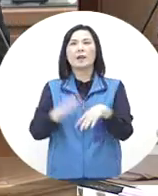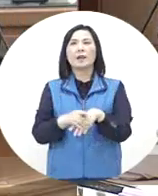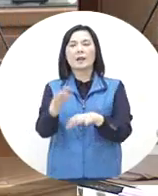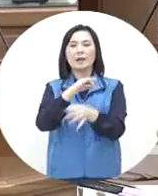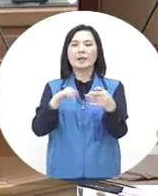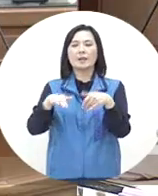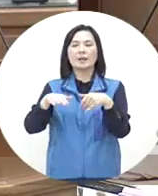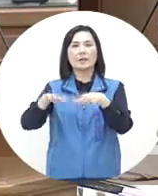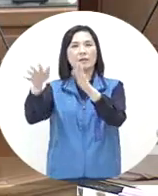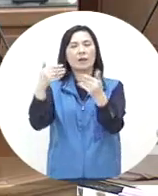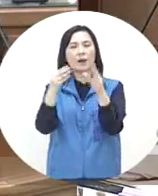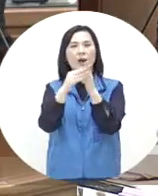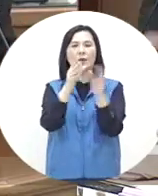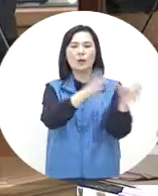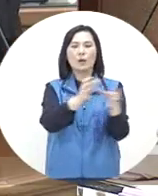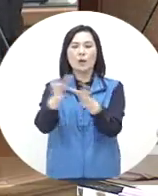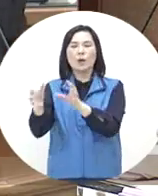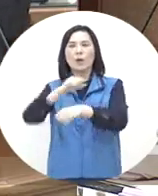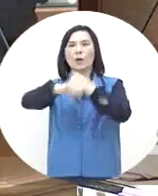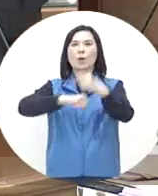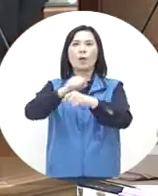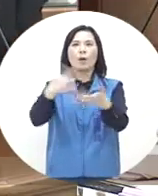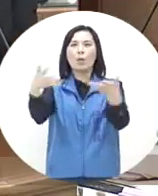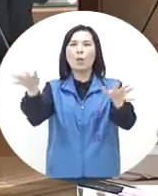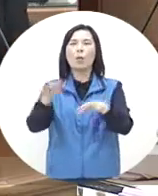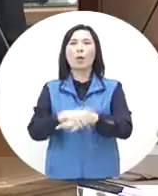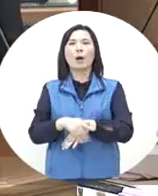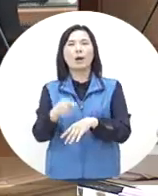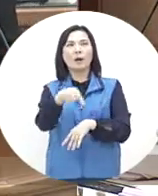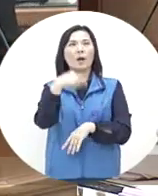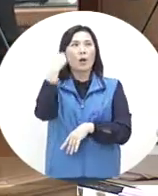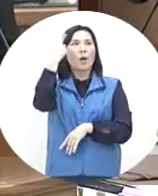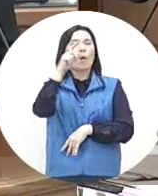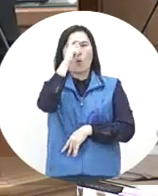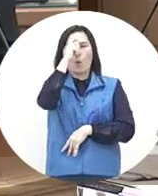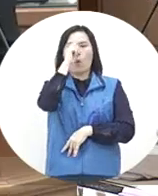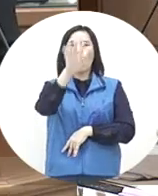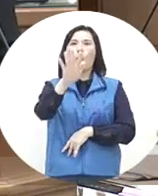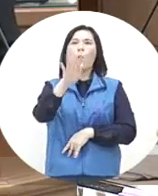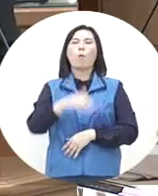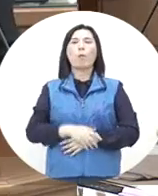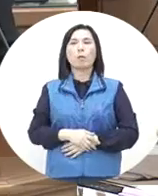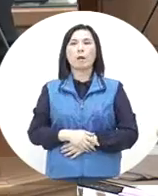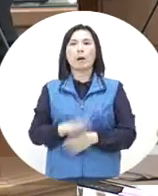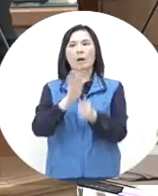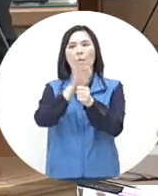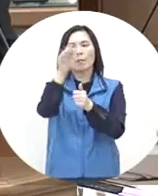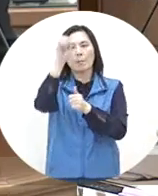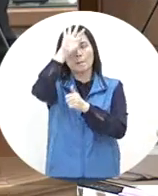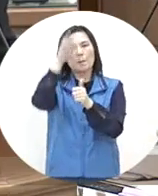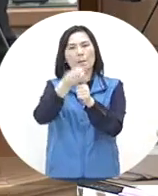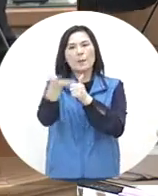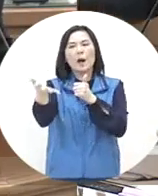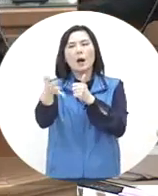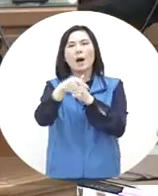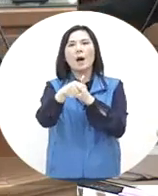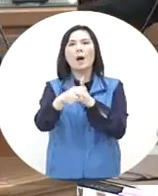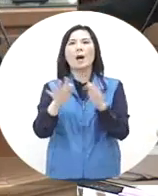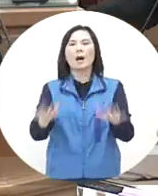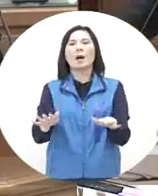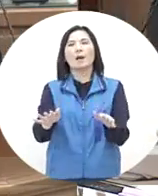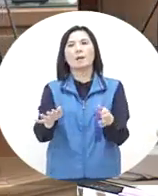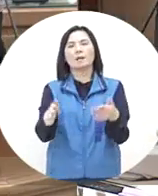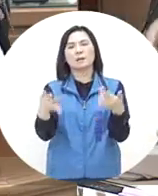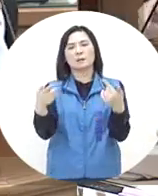铁人三项啊等等的，大家都感觉曙光在线呐、啊，吼、哦、啊，后来因为疫情的关系，那现在又停滞不前